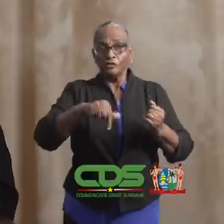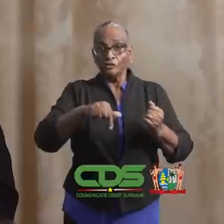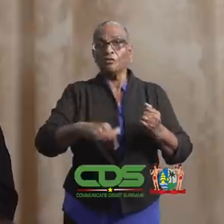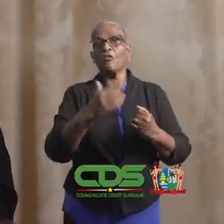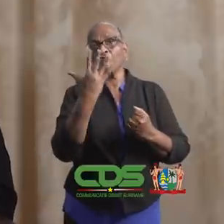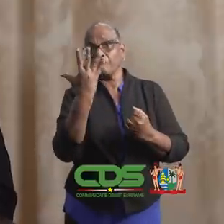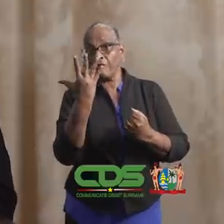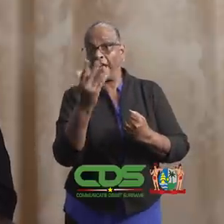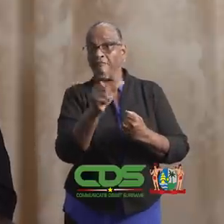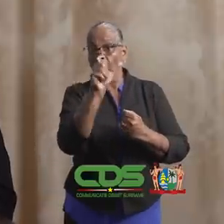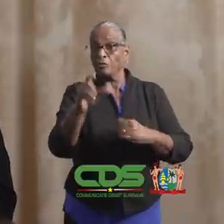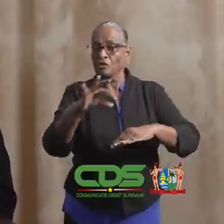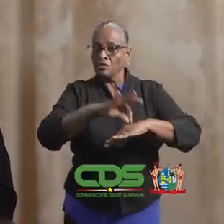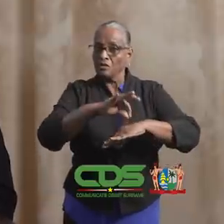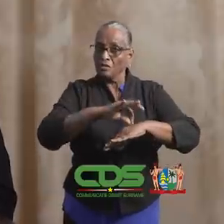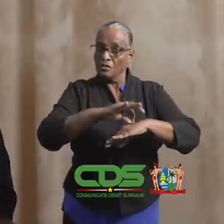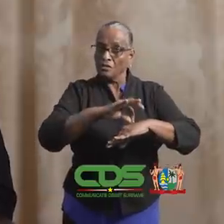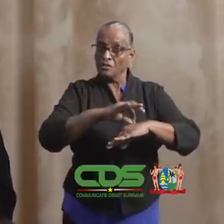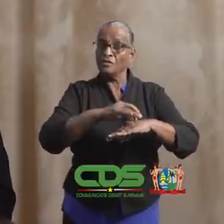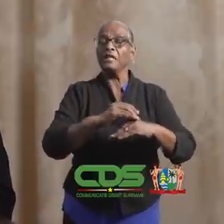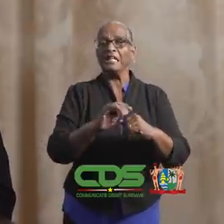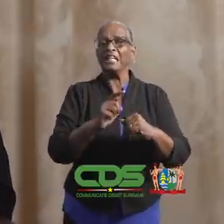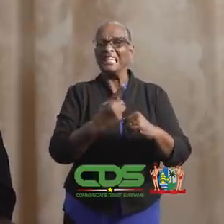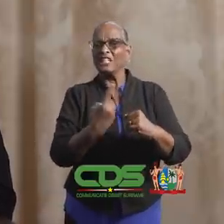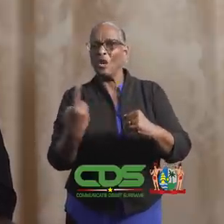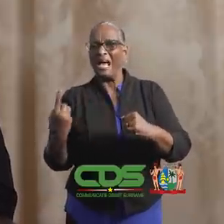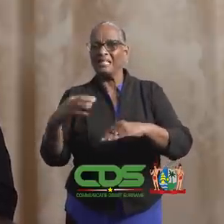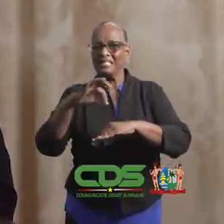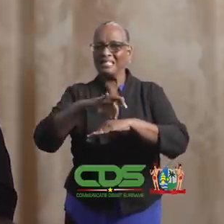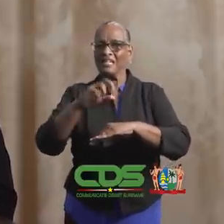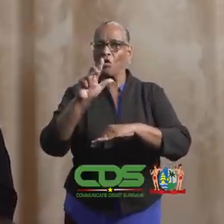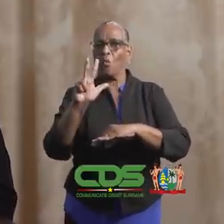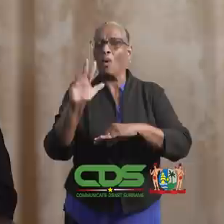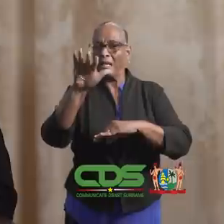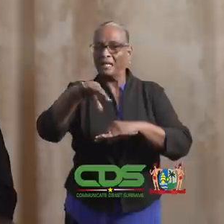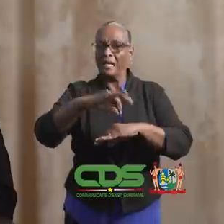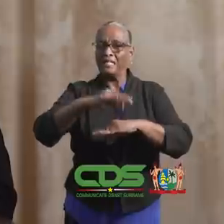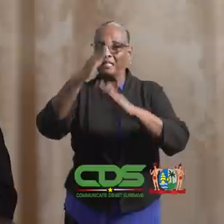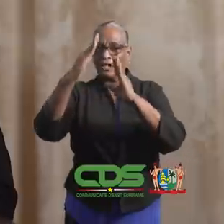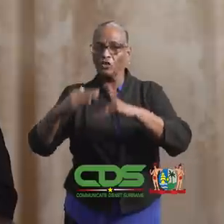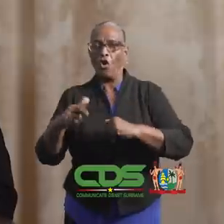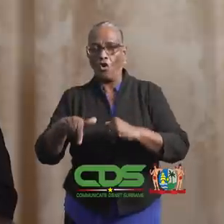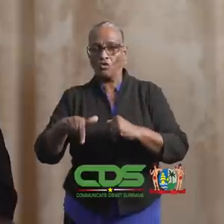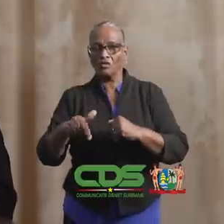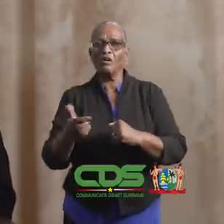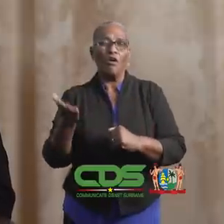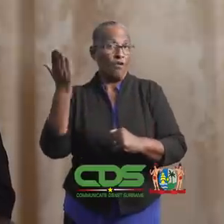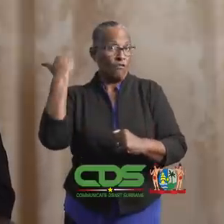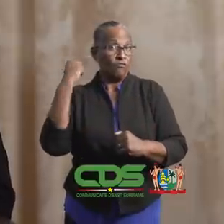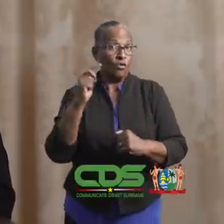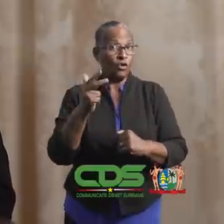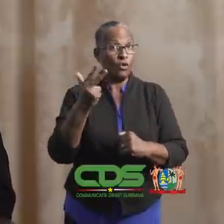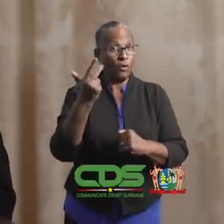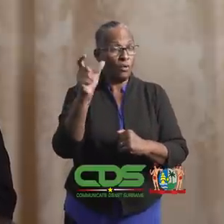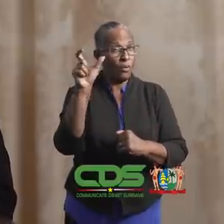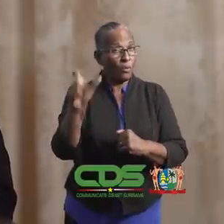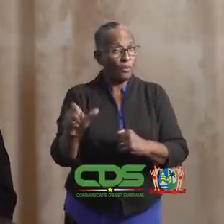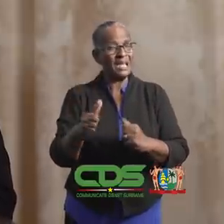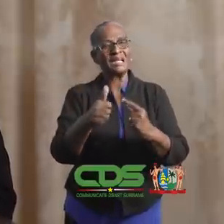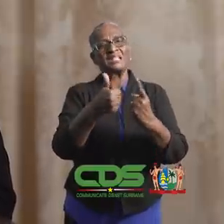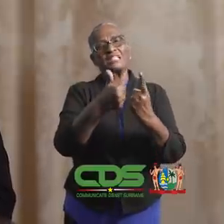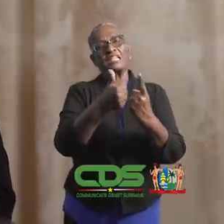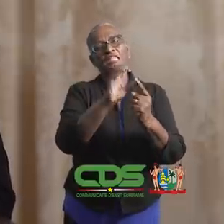5 patiënten in het isolatieveldhospitaal van het Wanika ziekenhuis. De vorige week een bezetting van 16%, nu